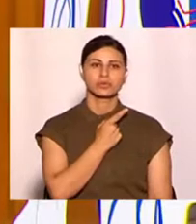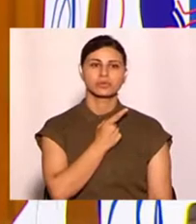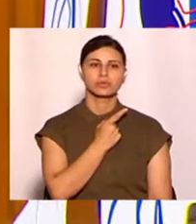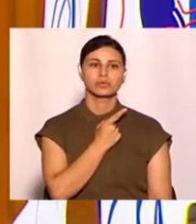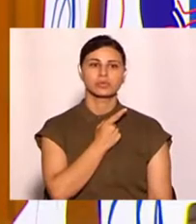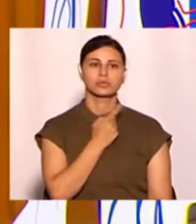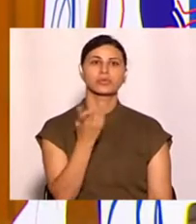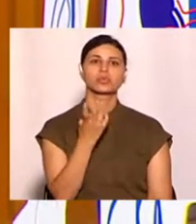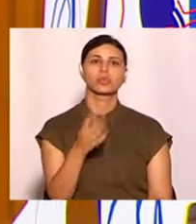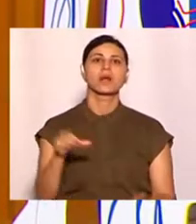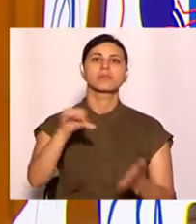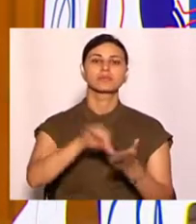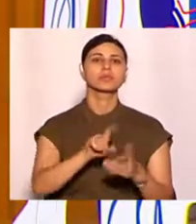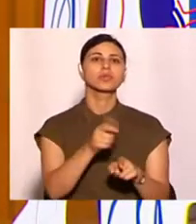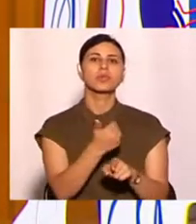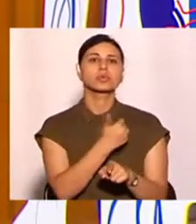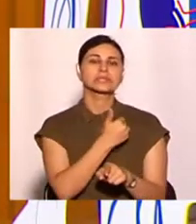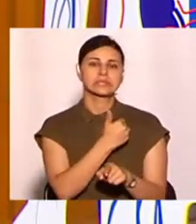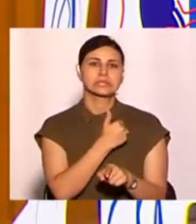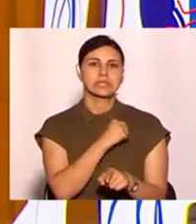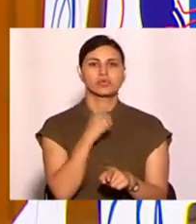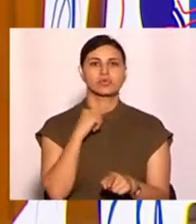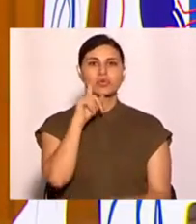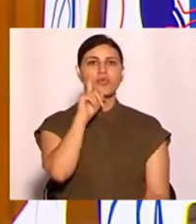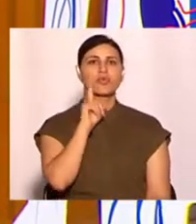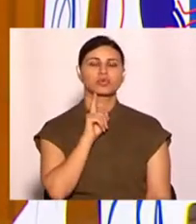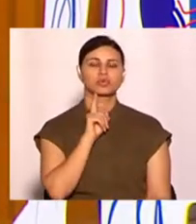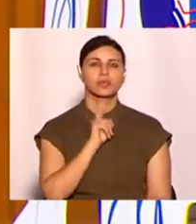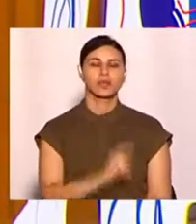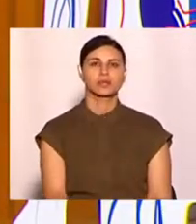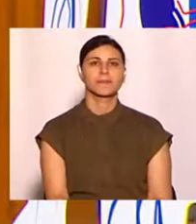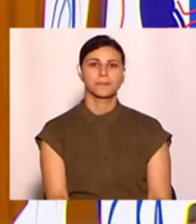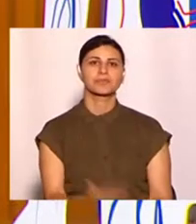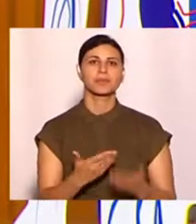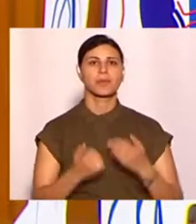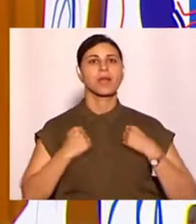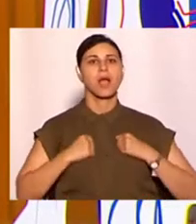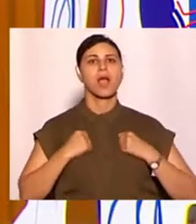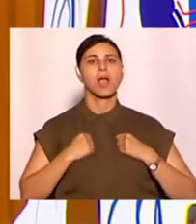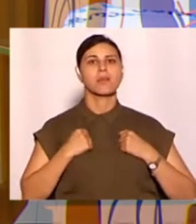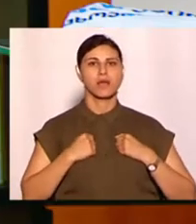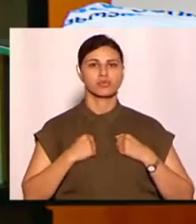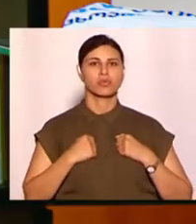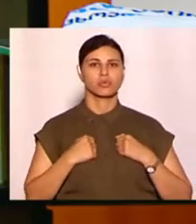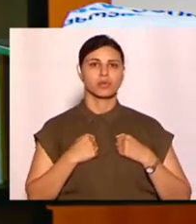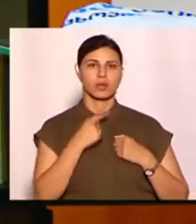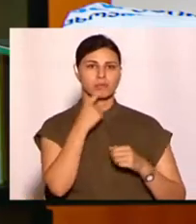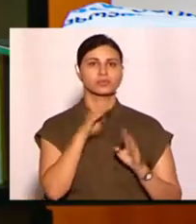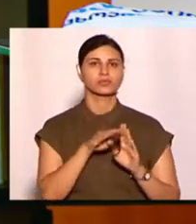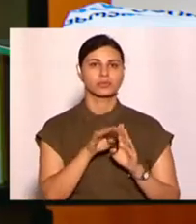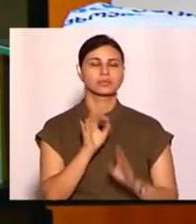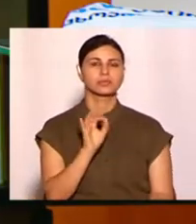და ის თქვენ როგორც იგრძნობთ თავს კომფორტულად. ქალბატონები რომლებიც არის ხოლმე ესეთი რეკომენდაცია,